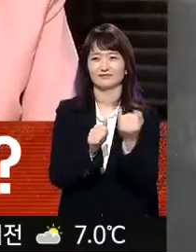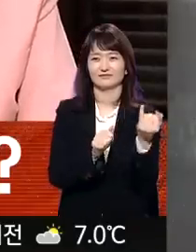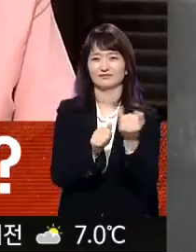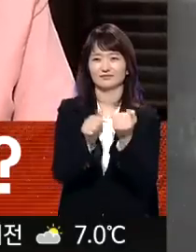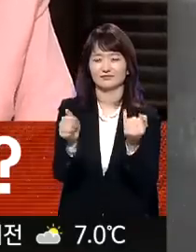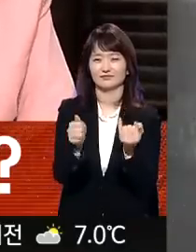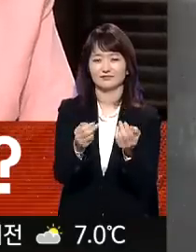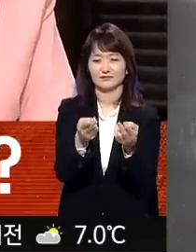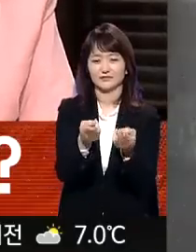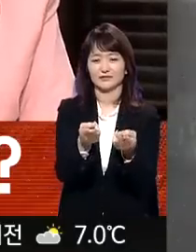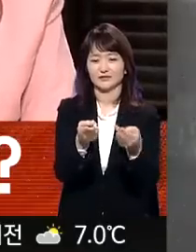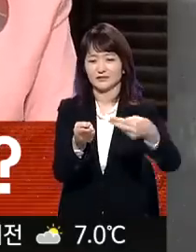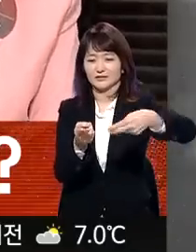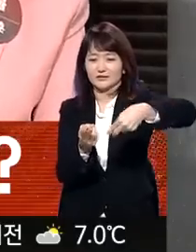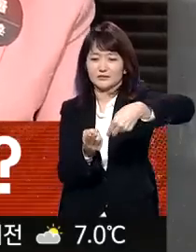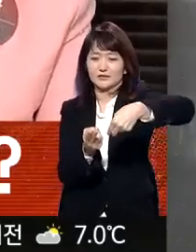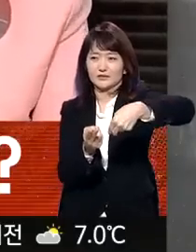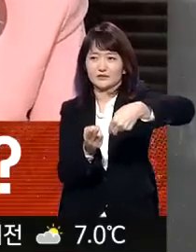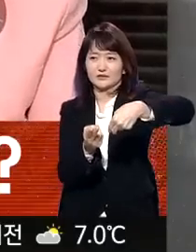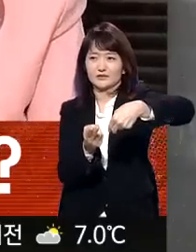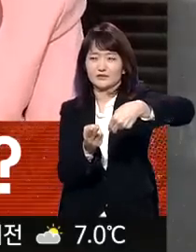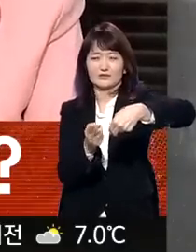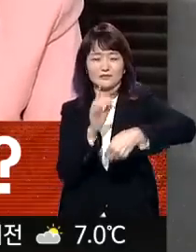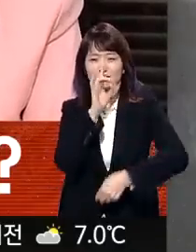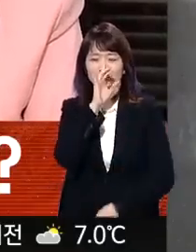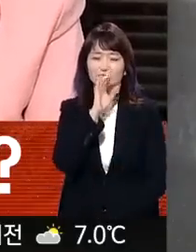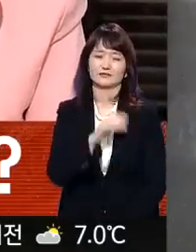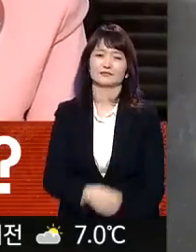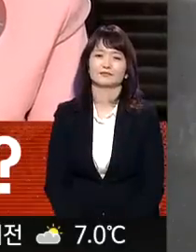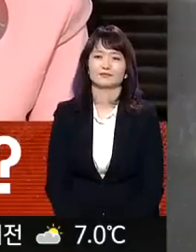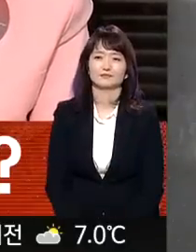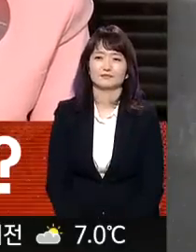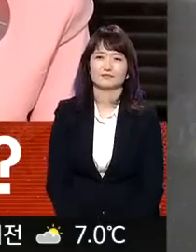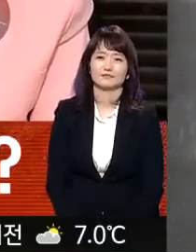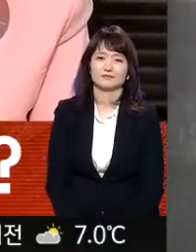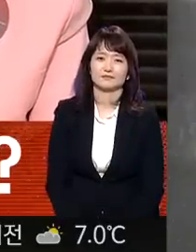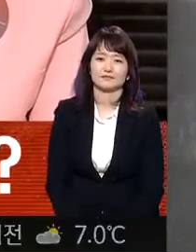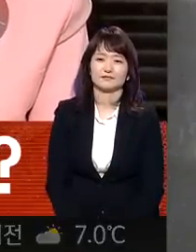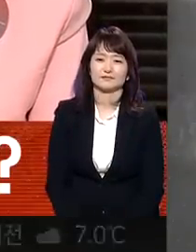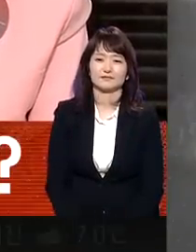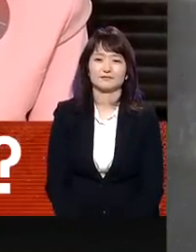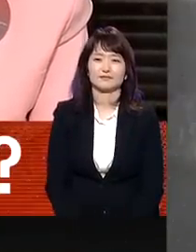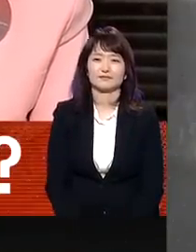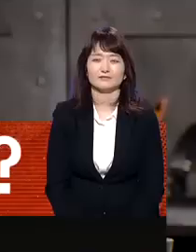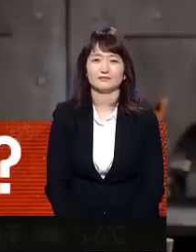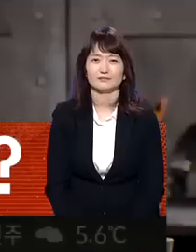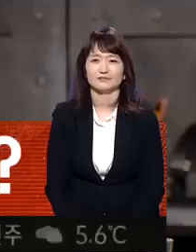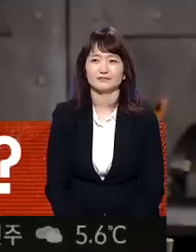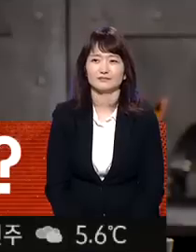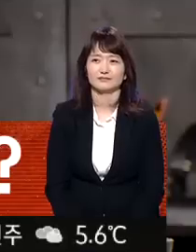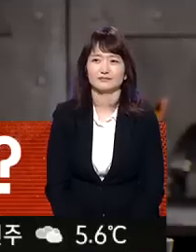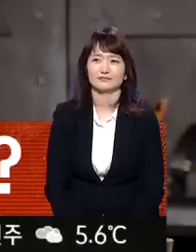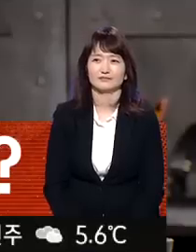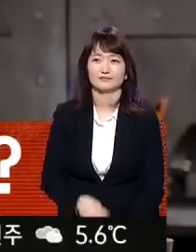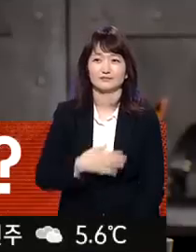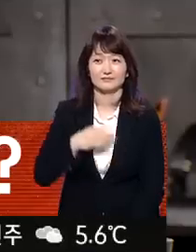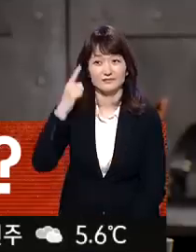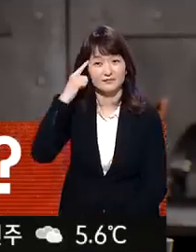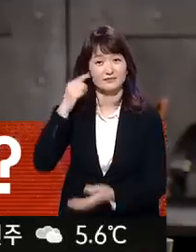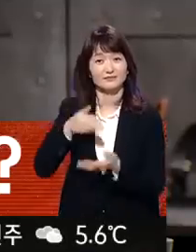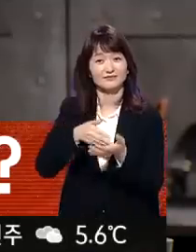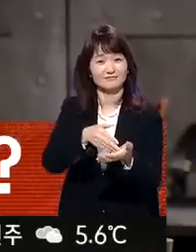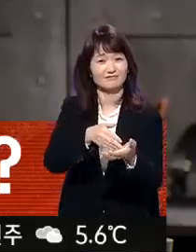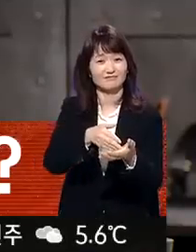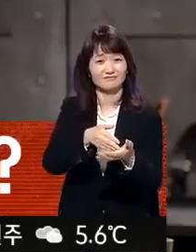것 같습니다. 그거는 더 확대하는 느낌이 들어서 안 될 것 같습니다. 예. 자. 팀장님 뭐 마지막으로 하실 말씀 있으세요? 아니 뭐 내가 의견 냈더니 아니라고